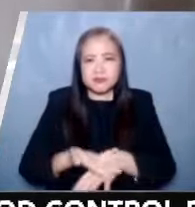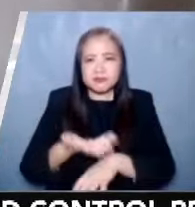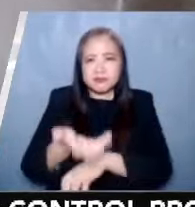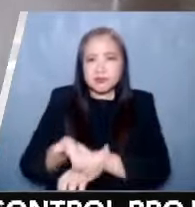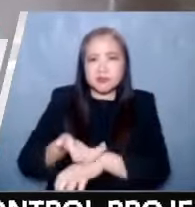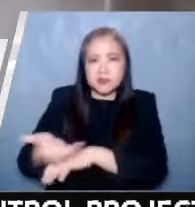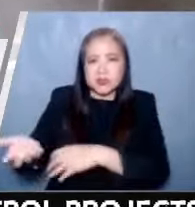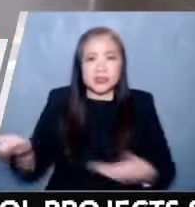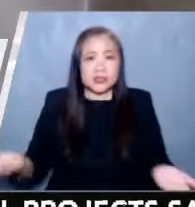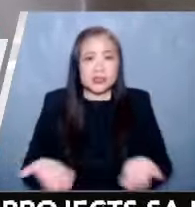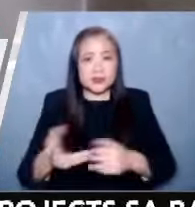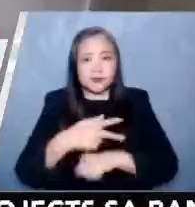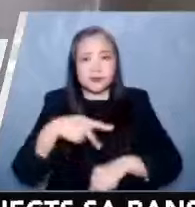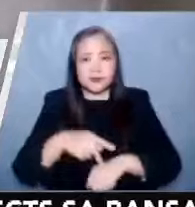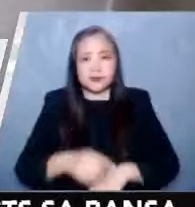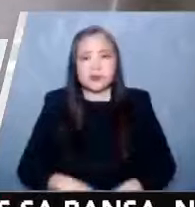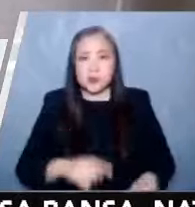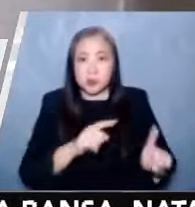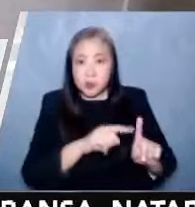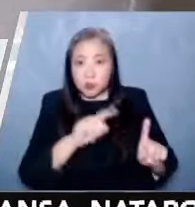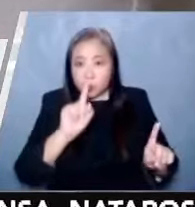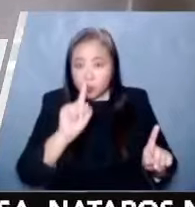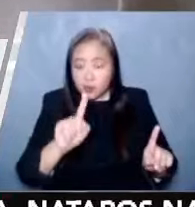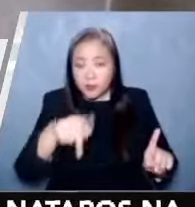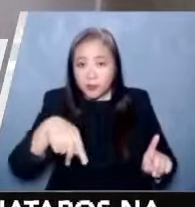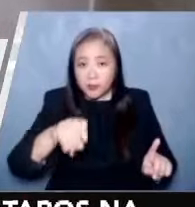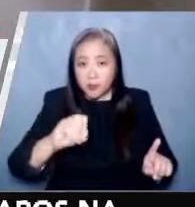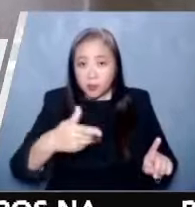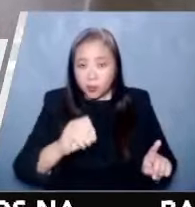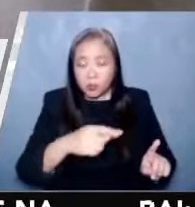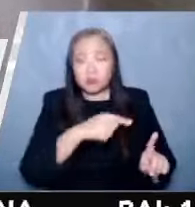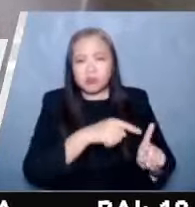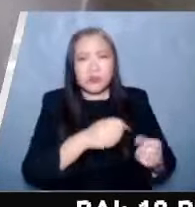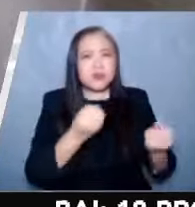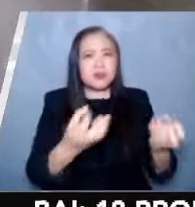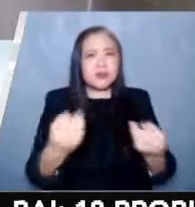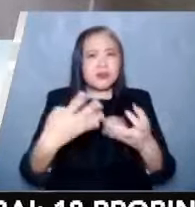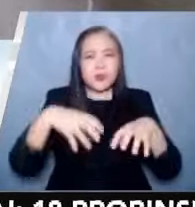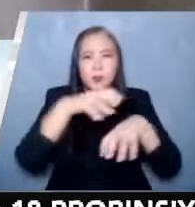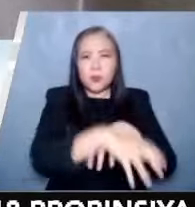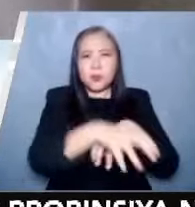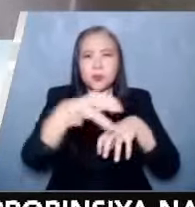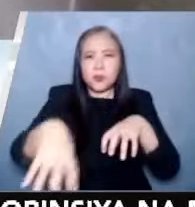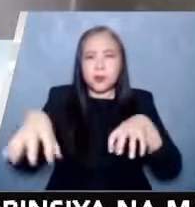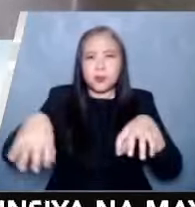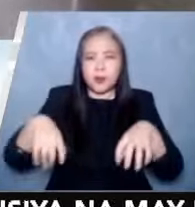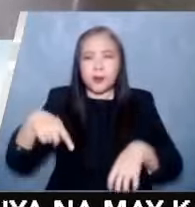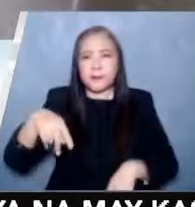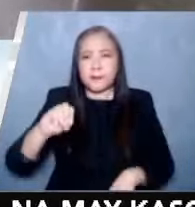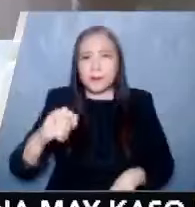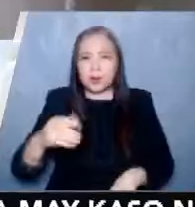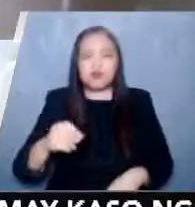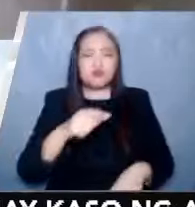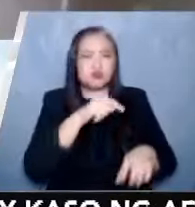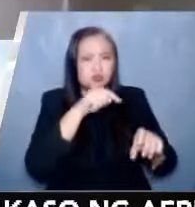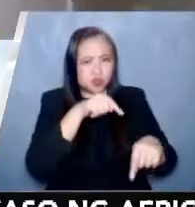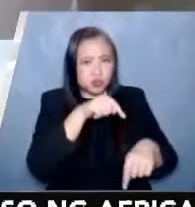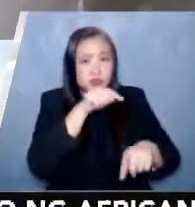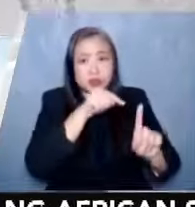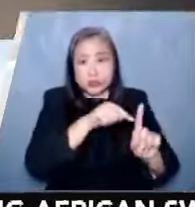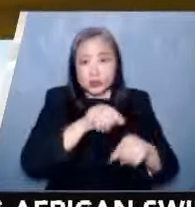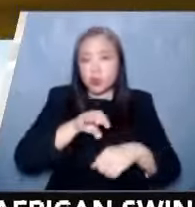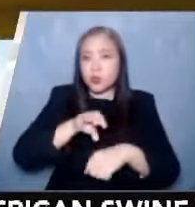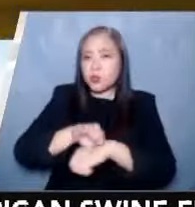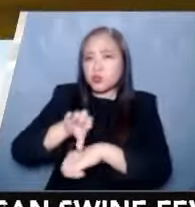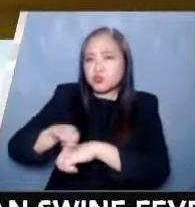lang isang pogo hub ang sineservisyohan nito, ano. Siya kasi consultant siya ng maraming ng iba't ibang mga pogo